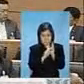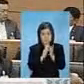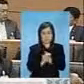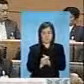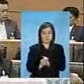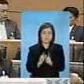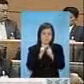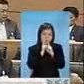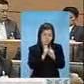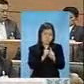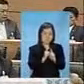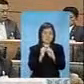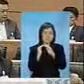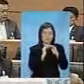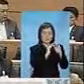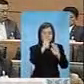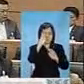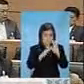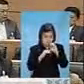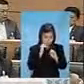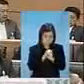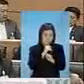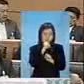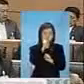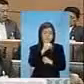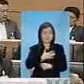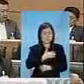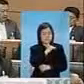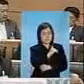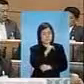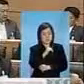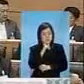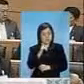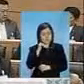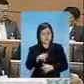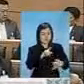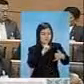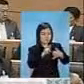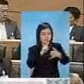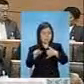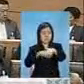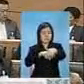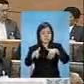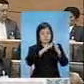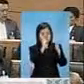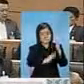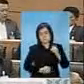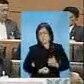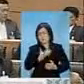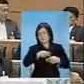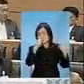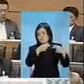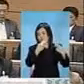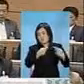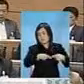เกิดขึ้นในบ้านเมืองนี้ให้ได้เราไปไหนมาไหนถามประชาชนคนไทยทั่วประเทศเขาบอกว่าเบื่อแล้วความขัดแย้งเขาบอกว่